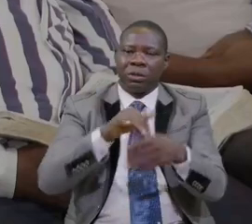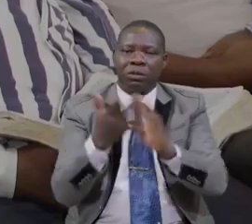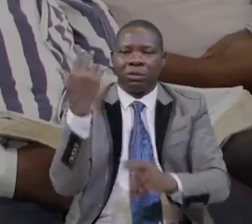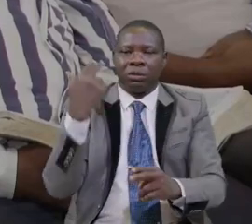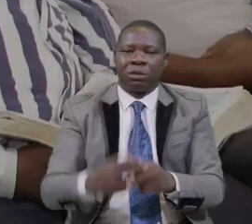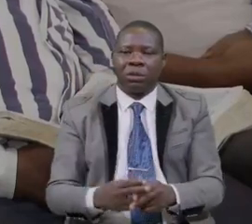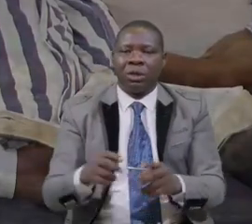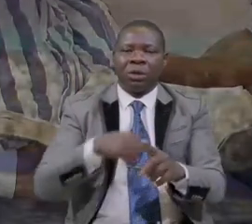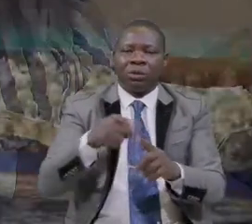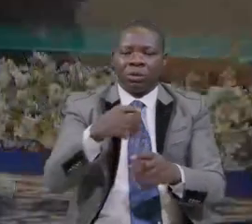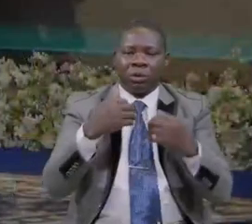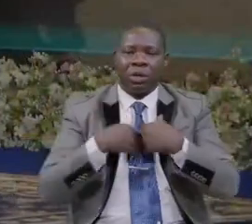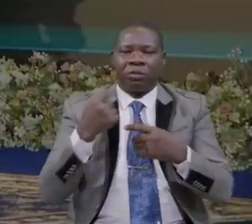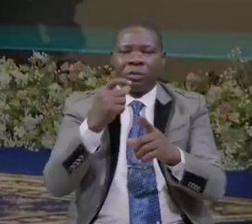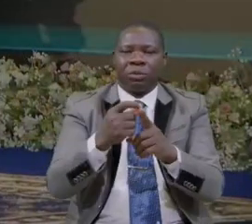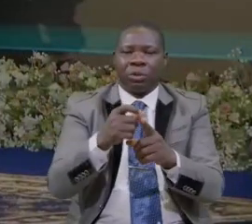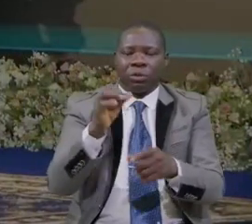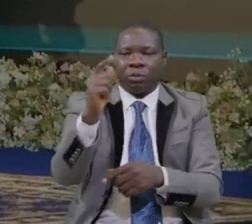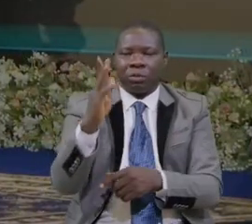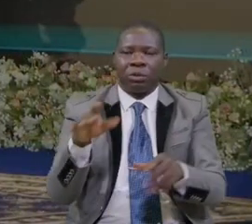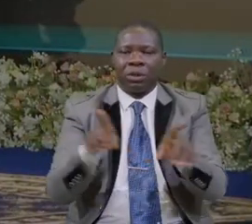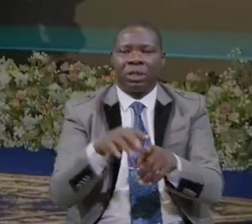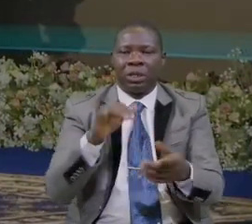Quand tu as la parole de Dieu de cette manière,